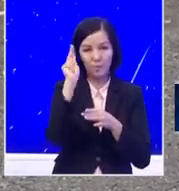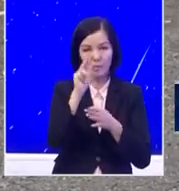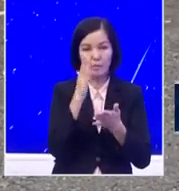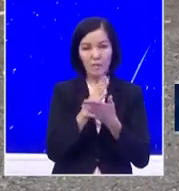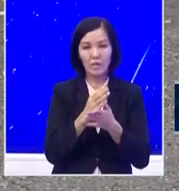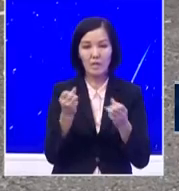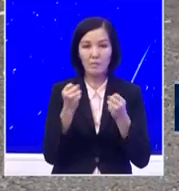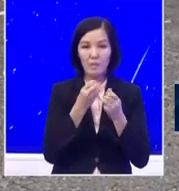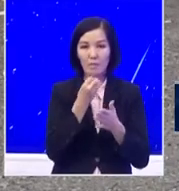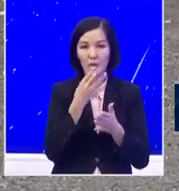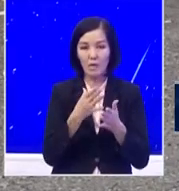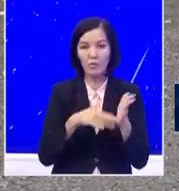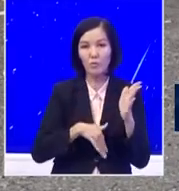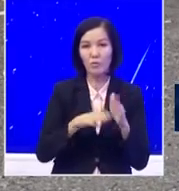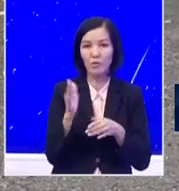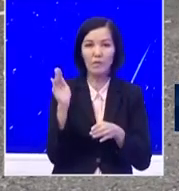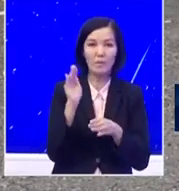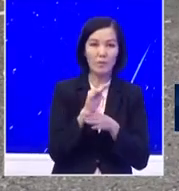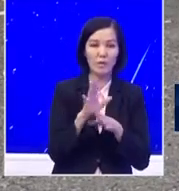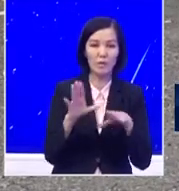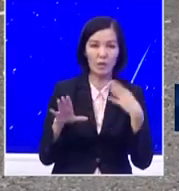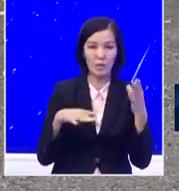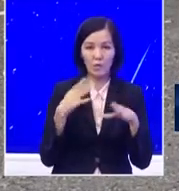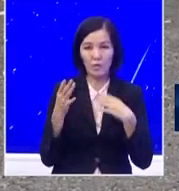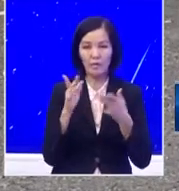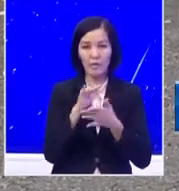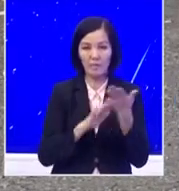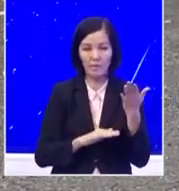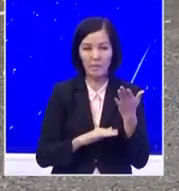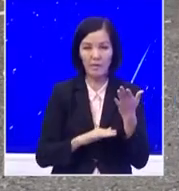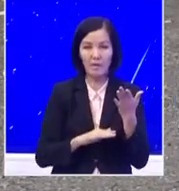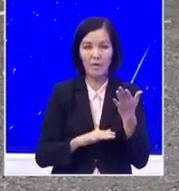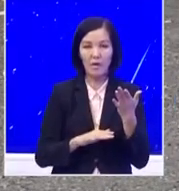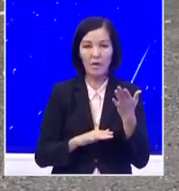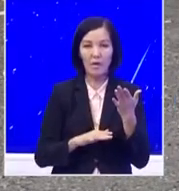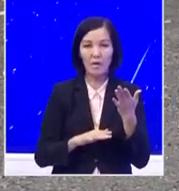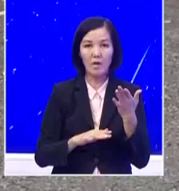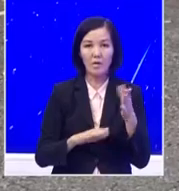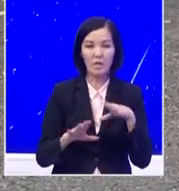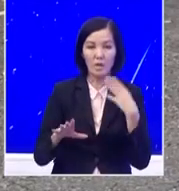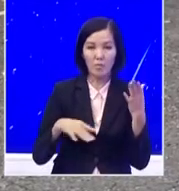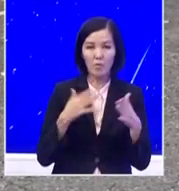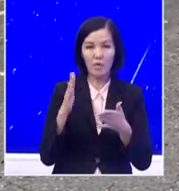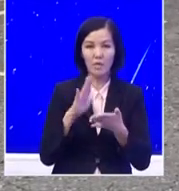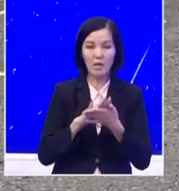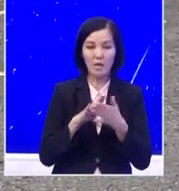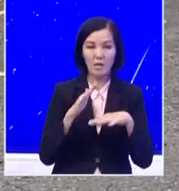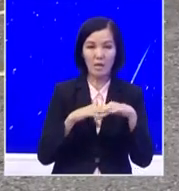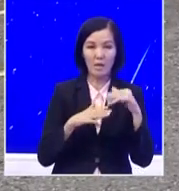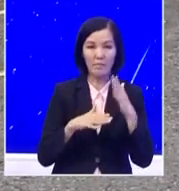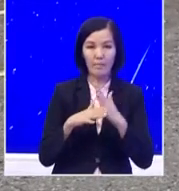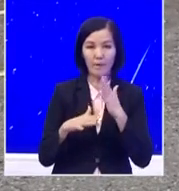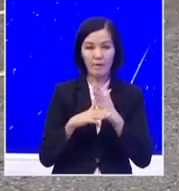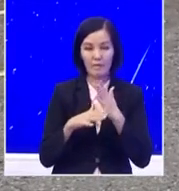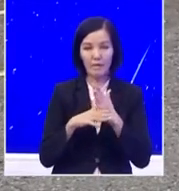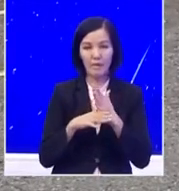хороший результат, то добавляем индивидуальные тренировки, там, работу на лапах, дополнительные тренировки, то есть разбиваем